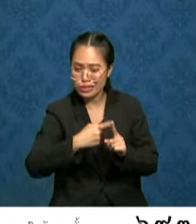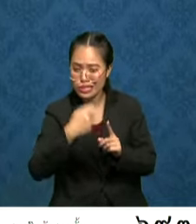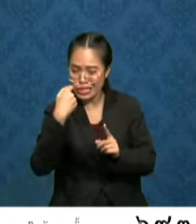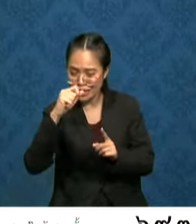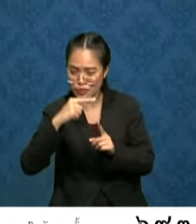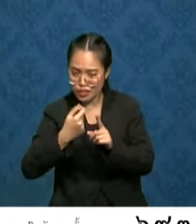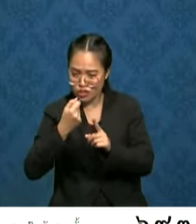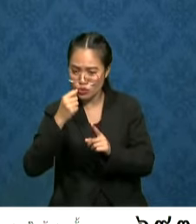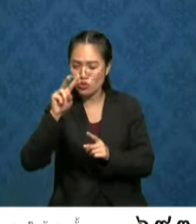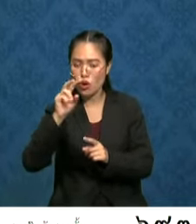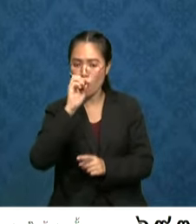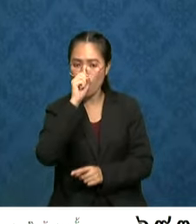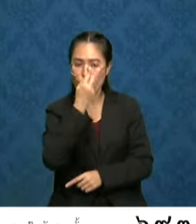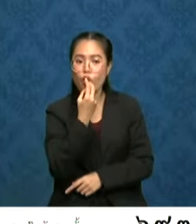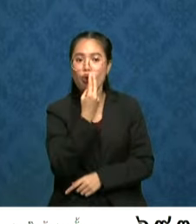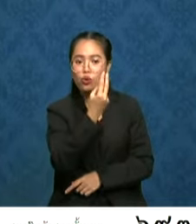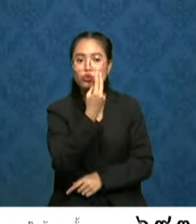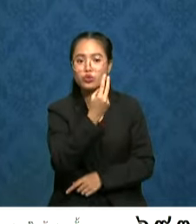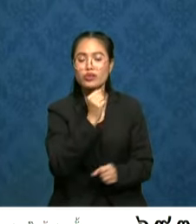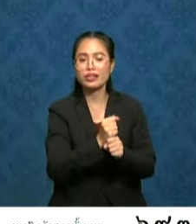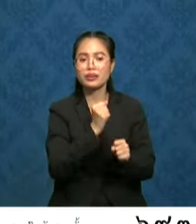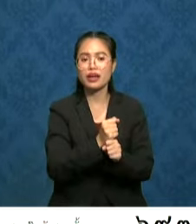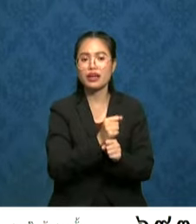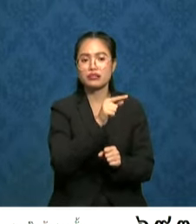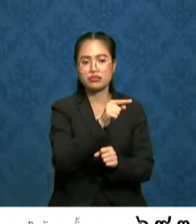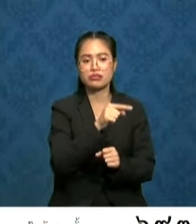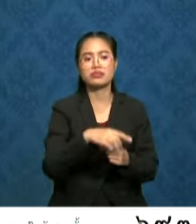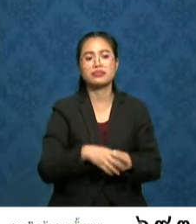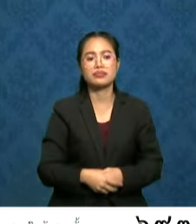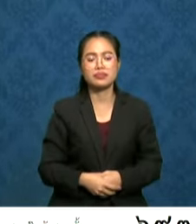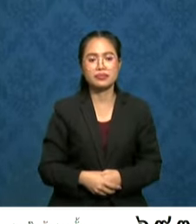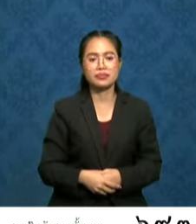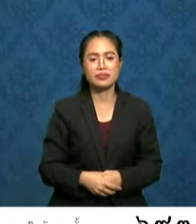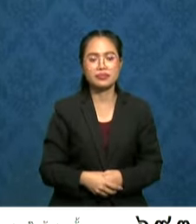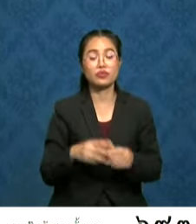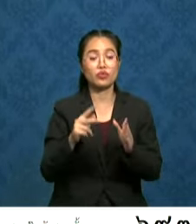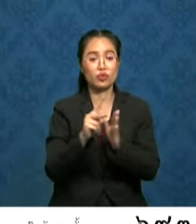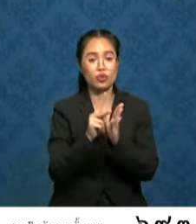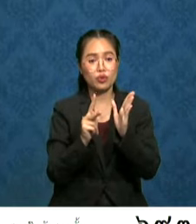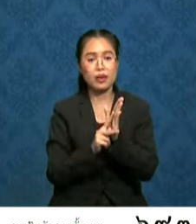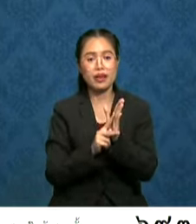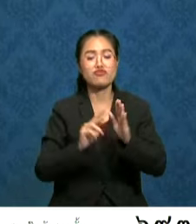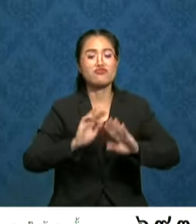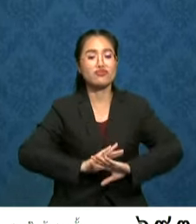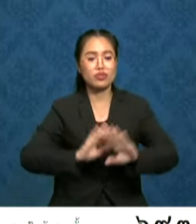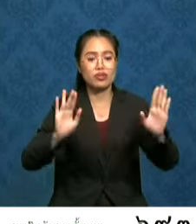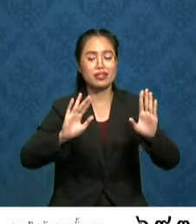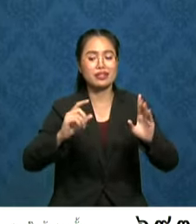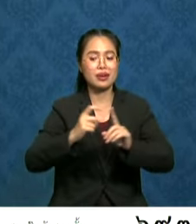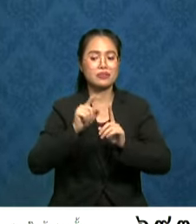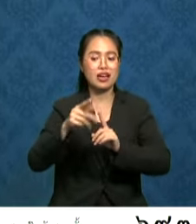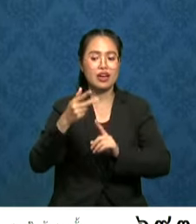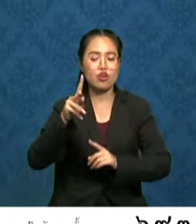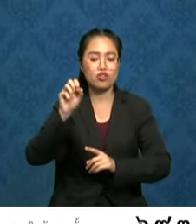จางมันจะเริ่มบางลงไปเรื่อยๆเหมือนเหมือนไม่มีอะไรจะใส่นะคะเอ่อก็เลยต้องไปหยิบกฎหมายมาใส่ค่ะยกเลิกคำสั่งคสชกว่า